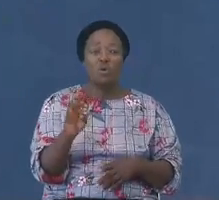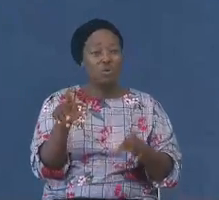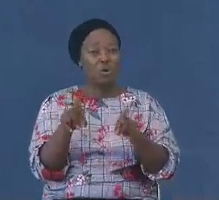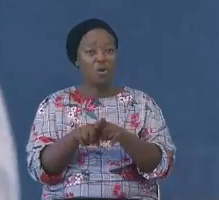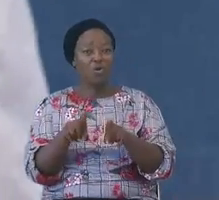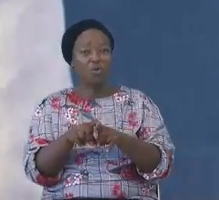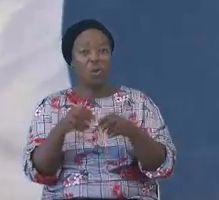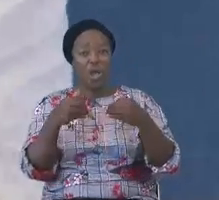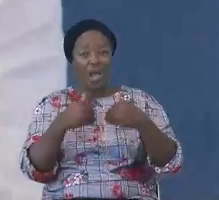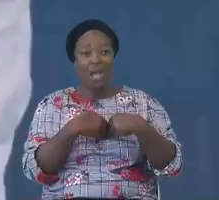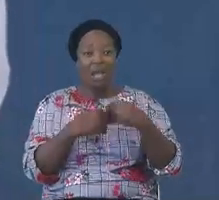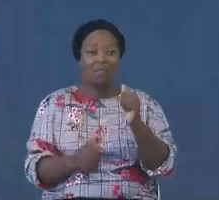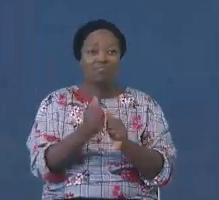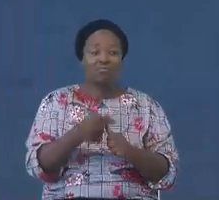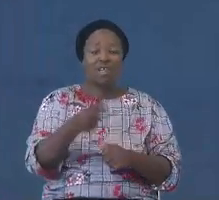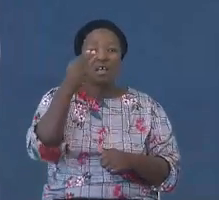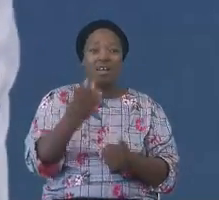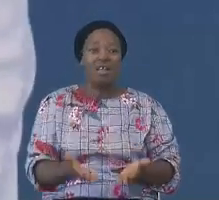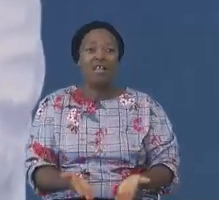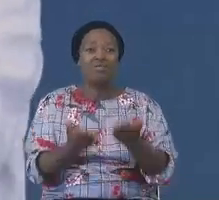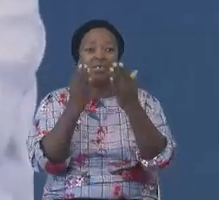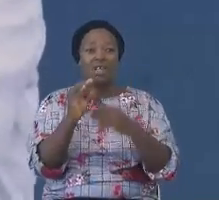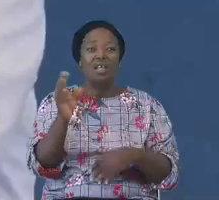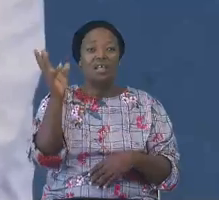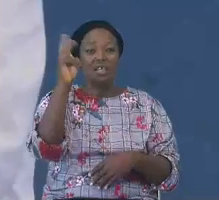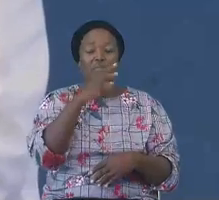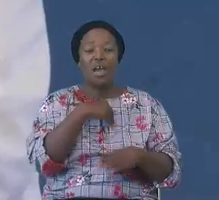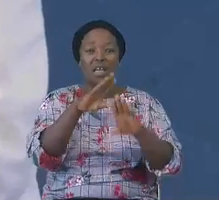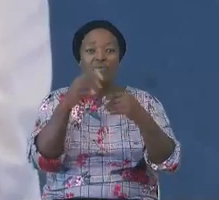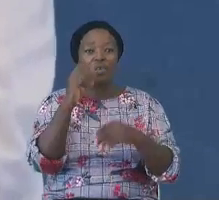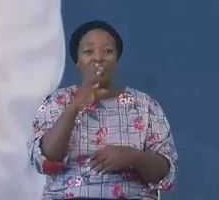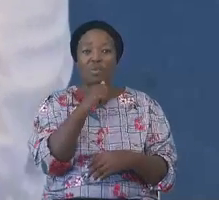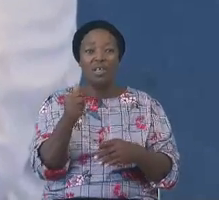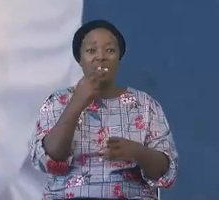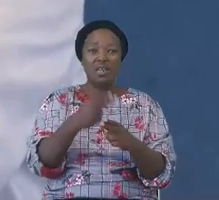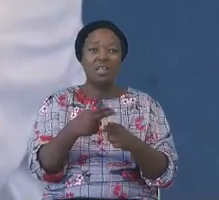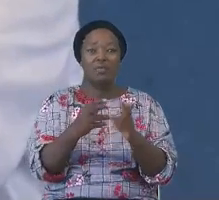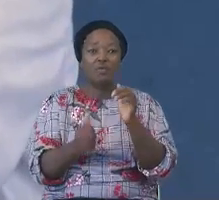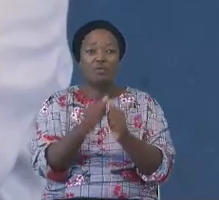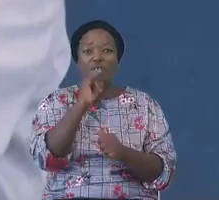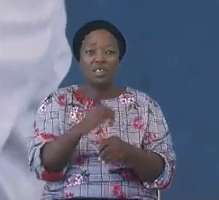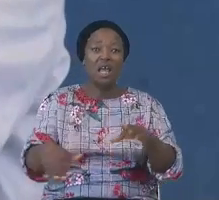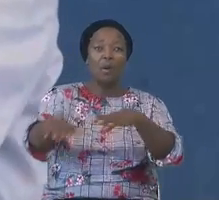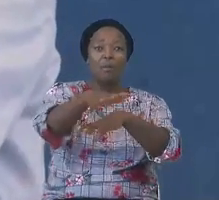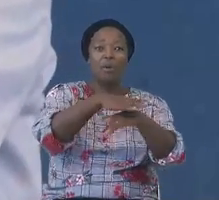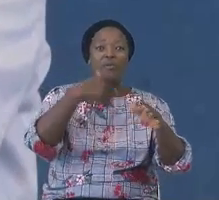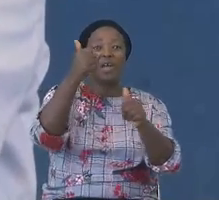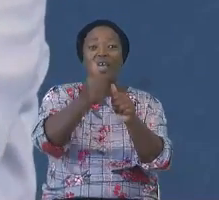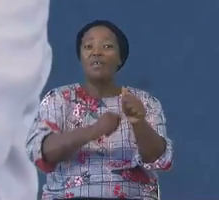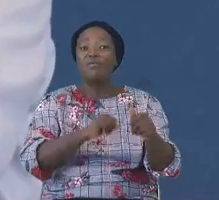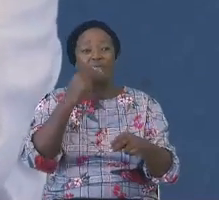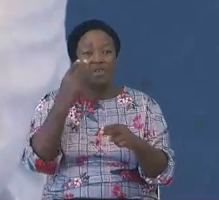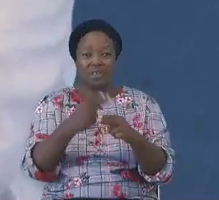C'est pourquoi aussi Dieu l'a souverainement élevé et lui a